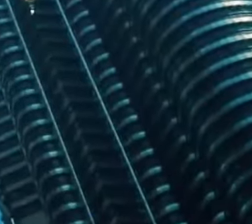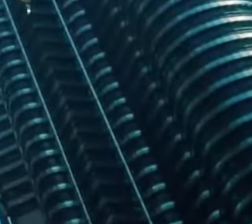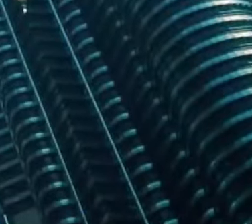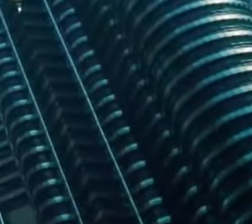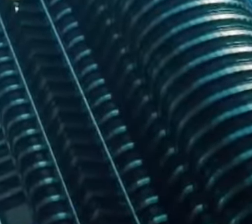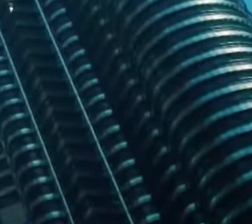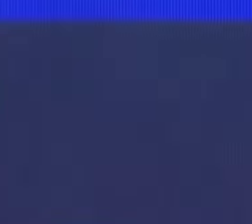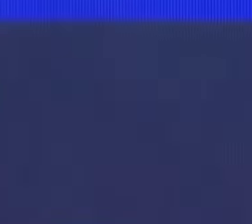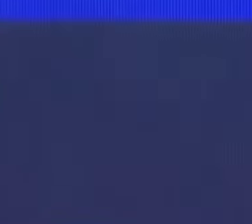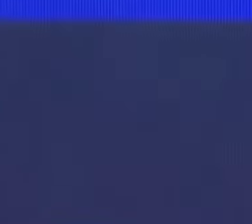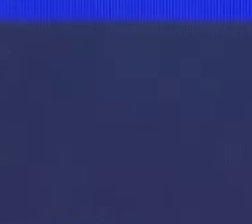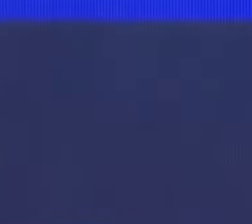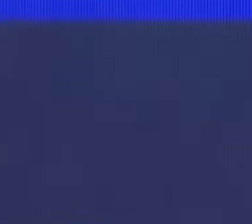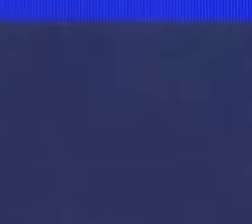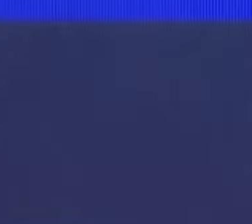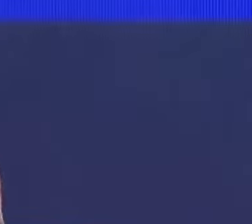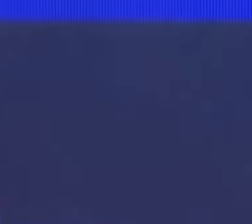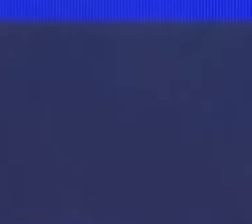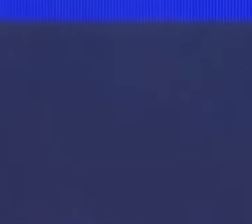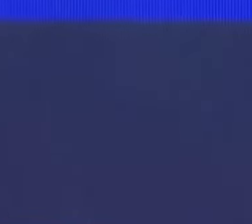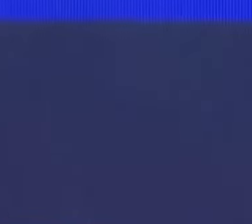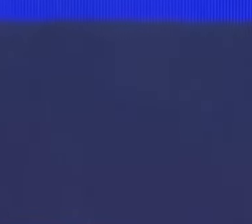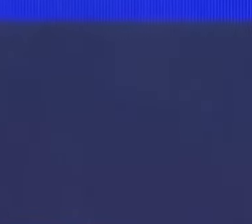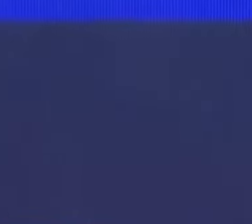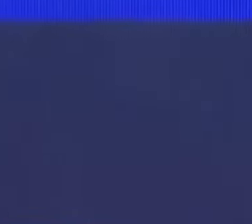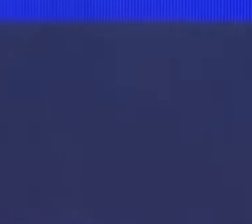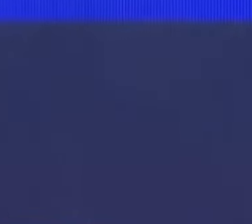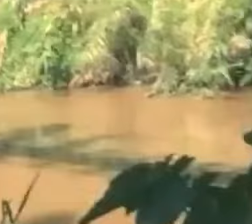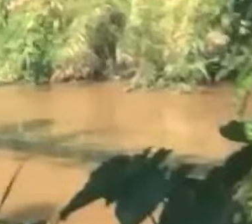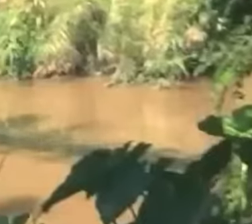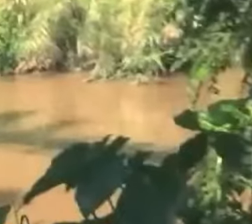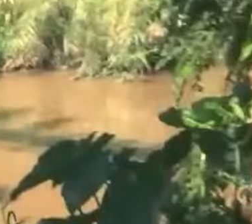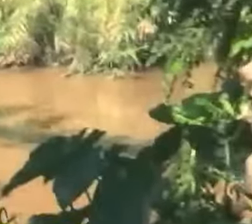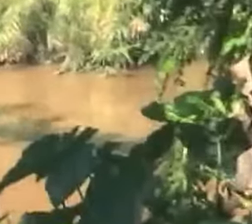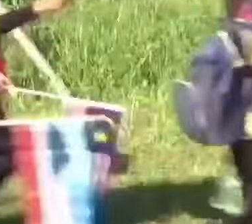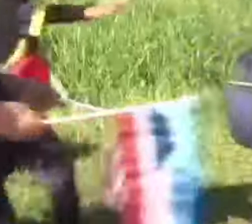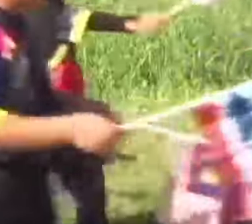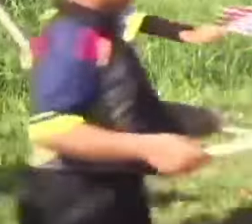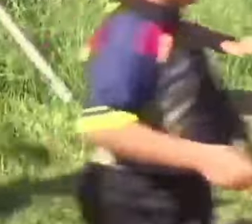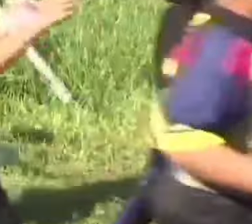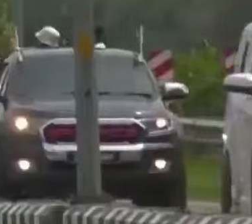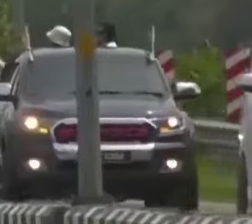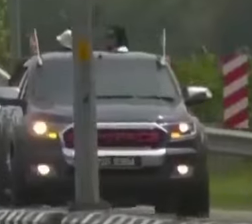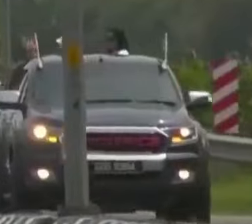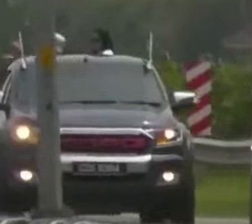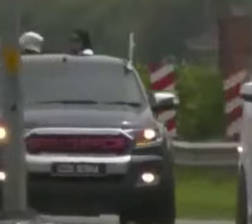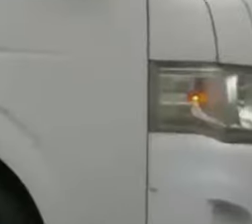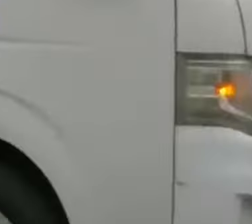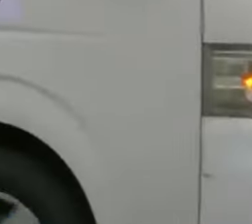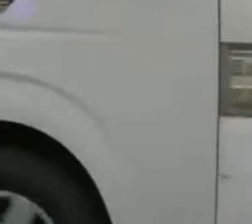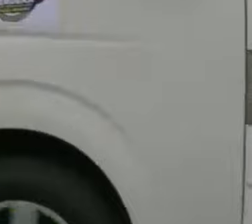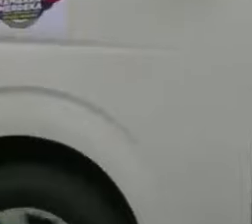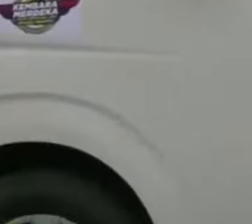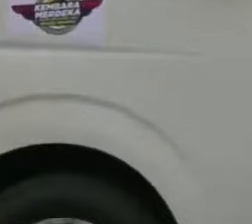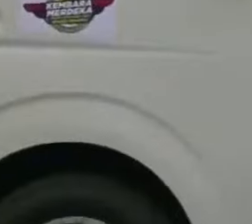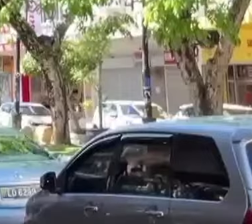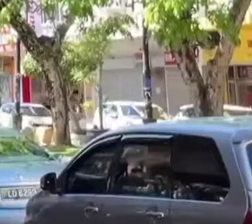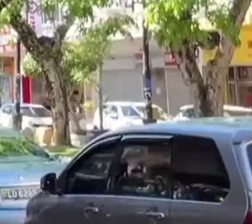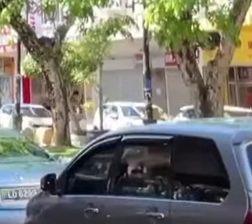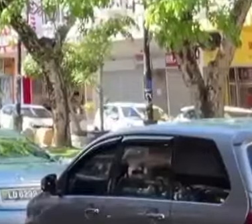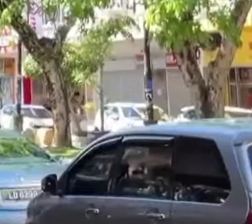Ini satu negara, bila merdeka, kibaran bendera itu meluas di seluruh